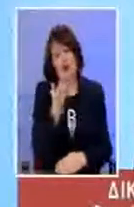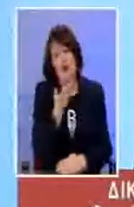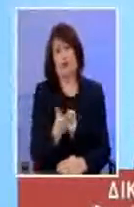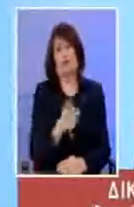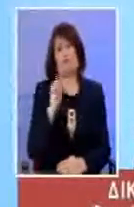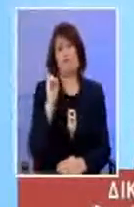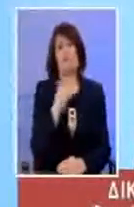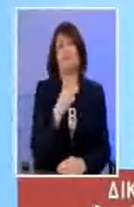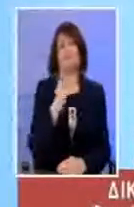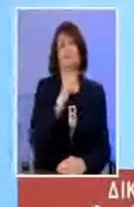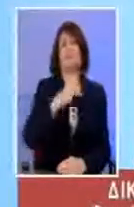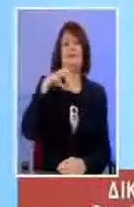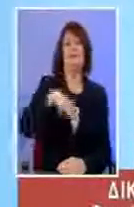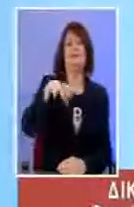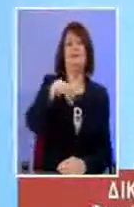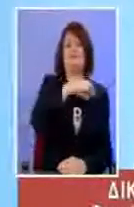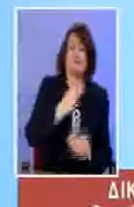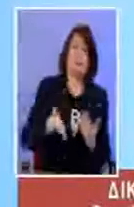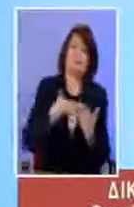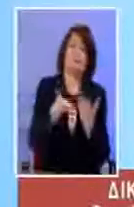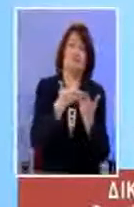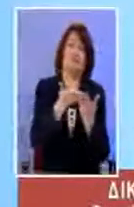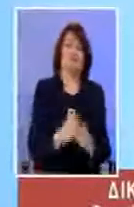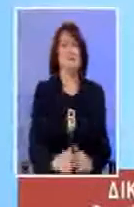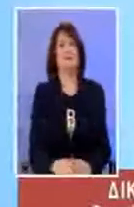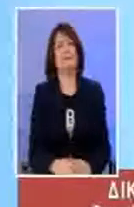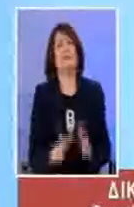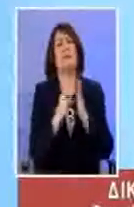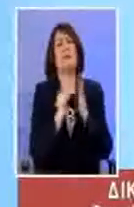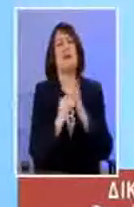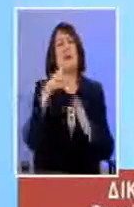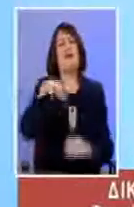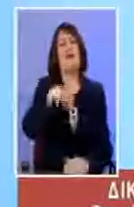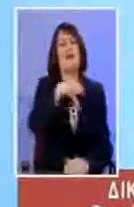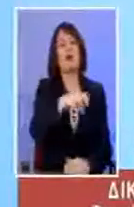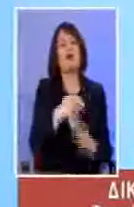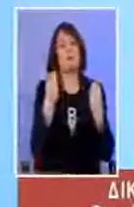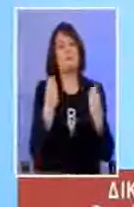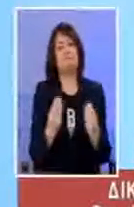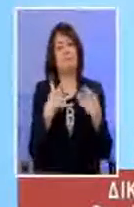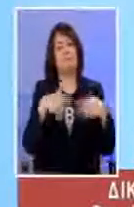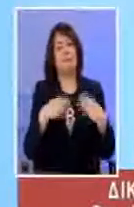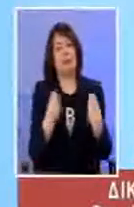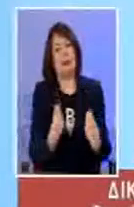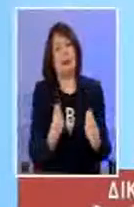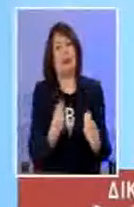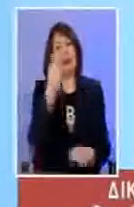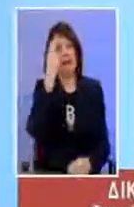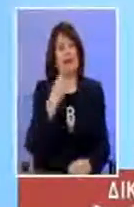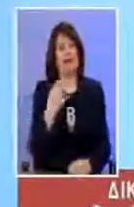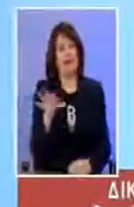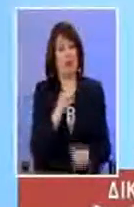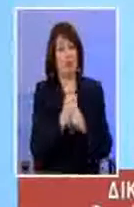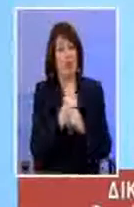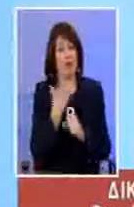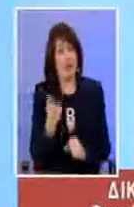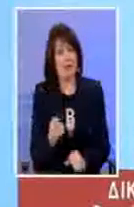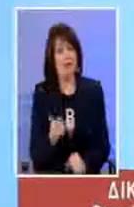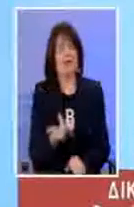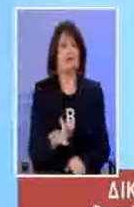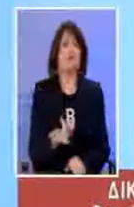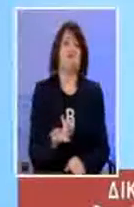απαραίτητους κοινωνικούς φορείς, γιατί κοιτάξτε, όταν ένας φορέας λειτουργεί καλά, τότε θα έχουν οι τυφλοί και την εργασία τους.